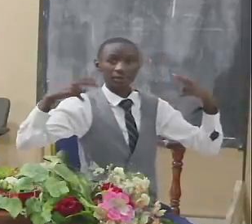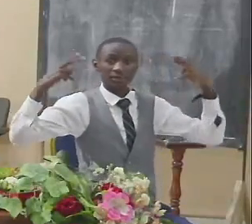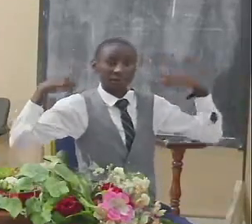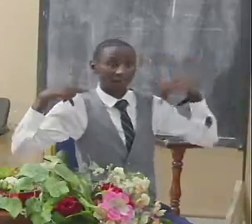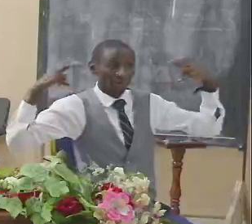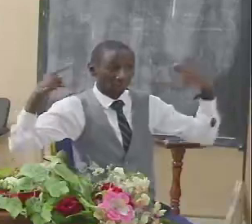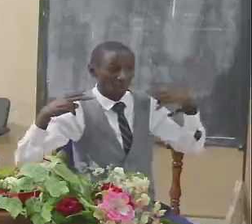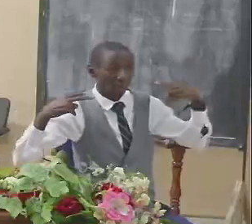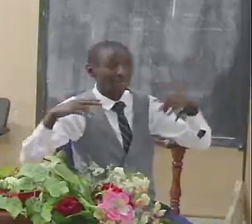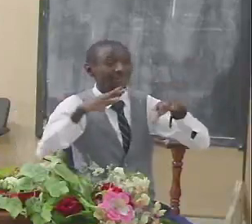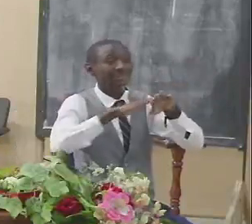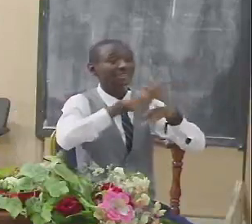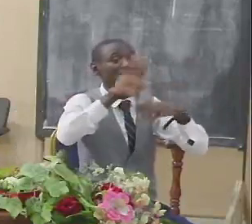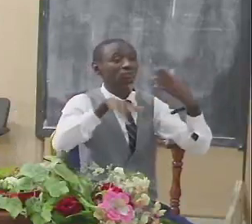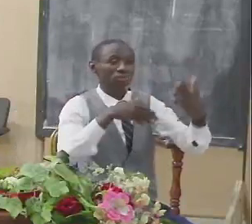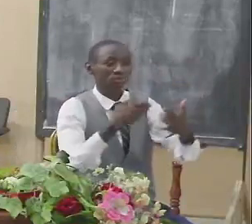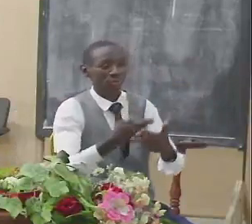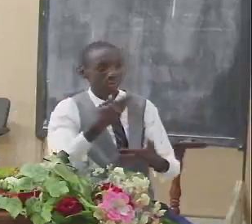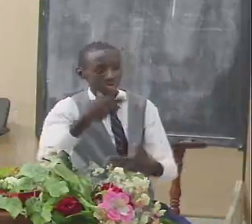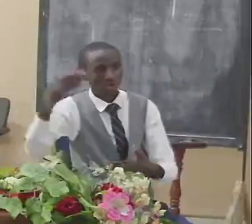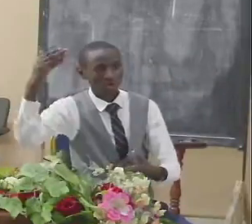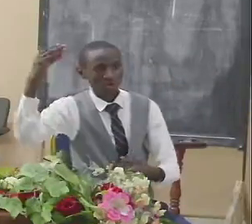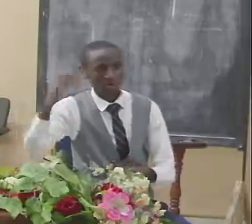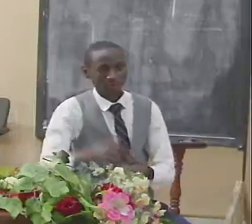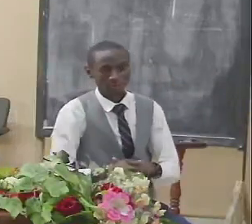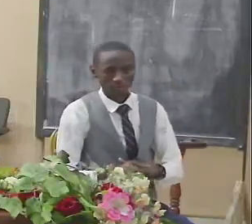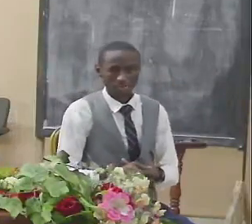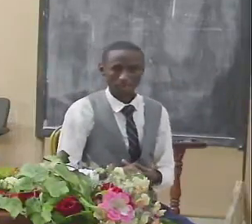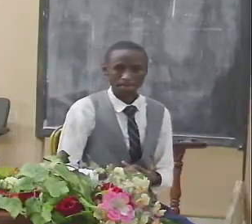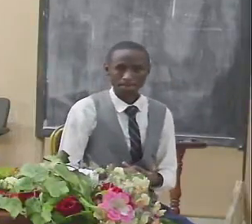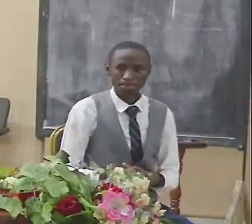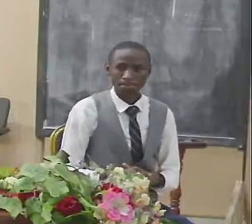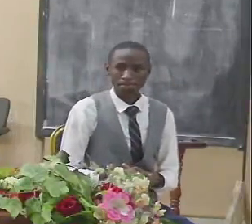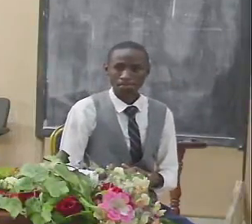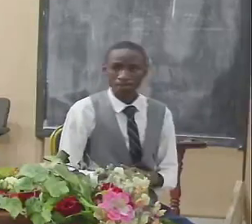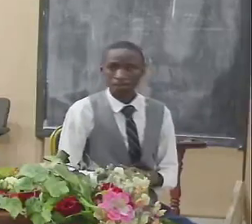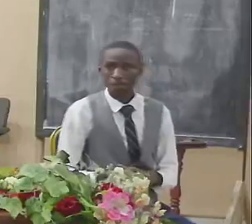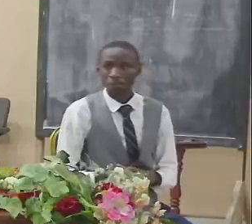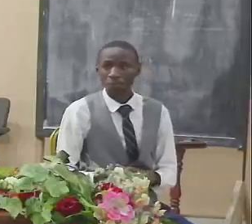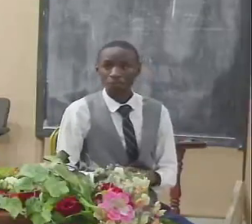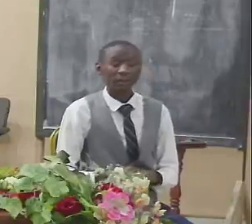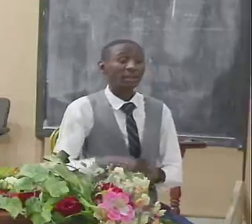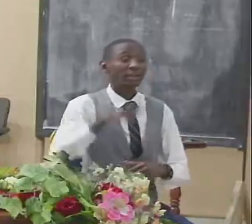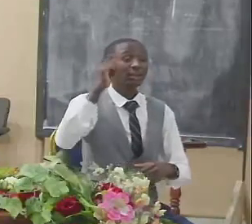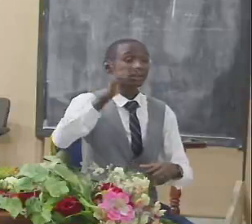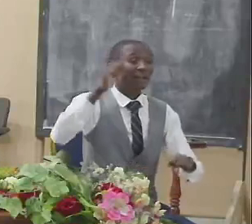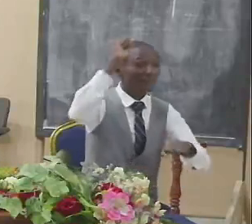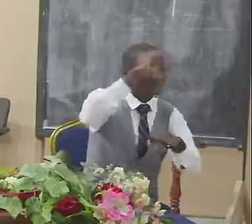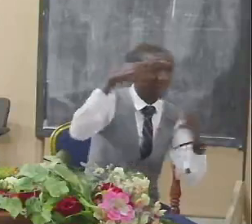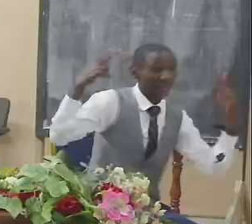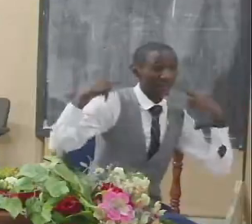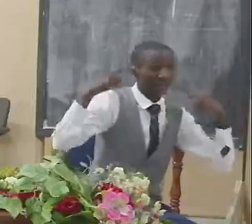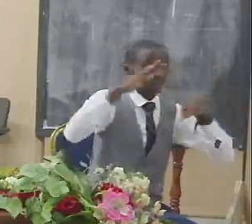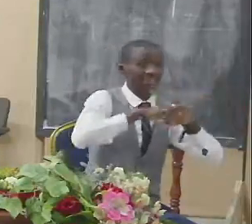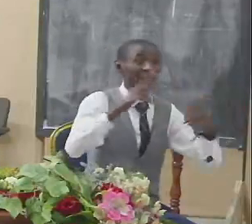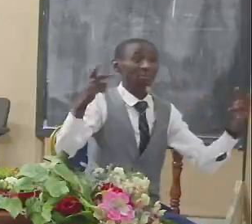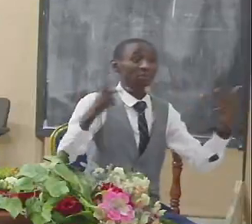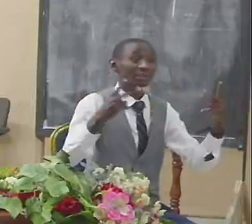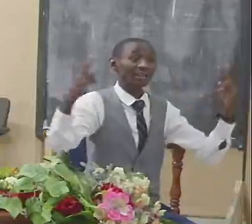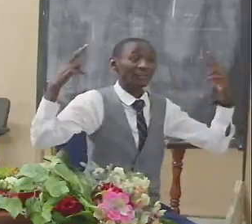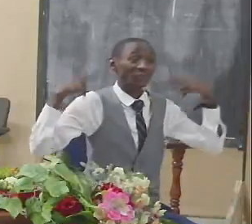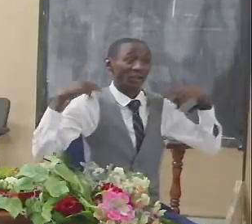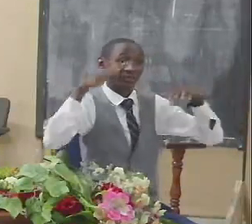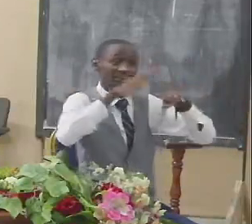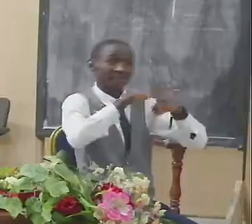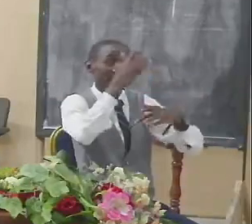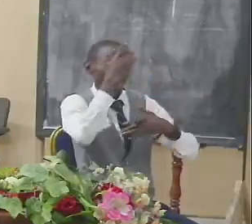choses. Ushindi juu ya kila kitu. Oui. Victoire sur le péché. Ushindi juu ya zambi. Victoire sur la maladie. Ushindi juu ya